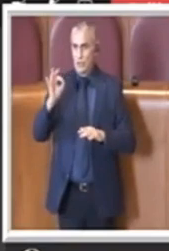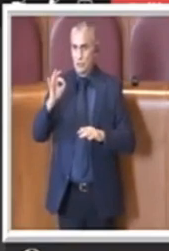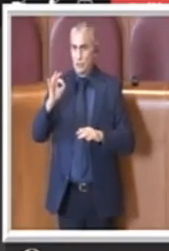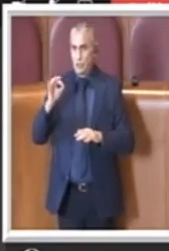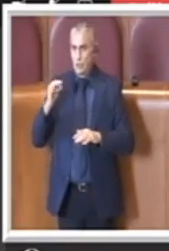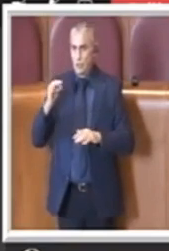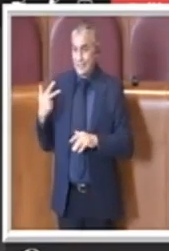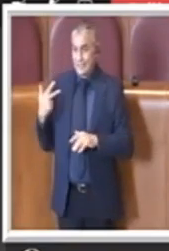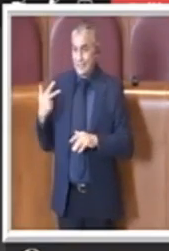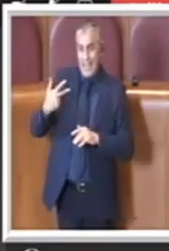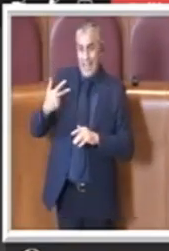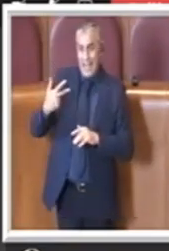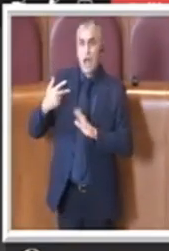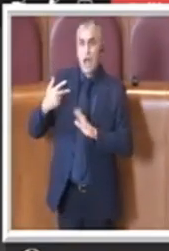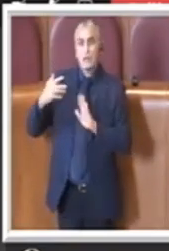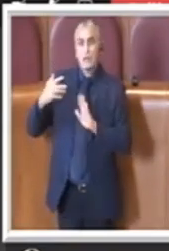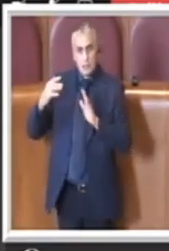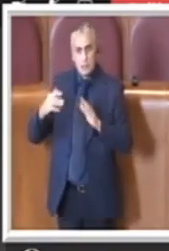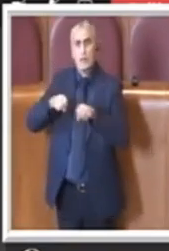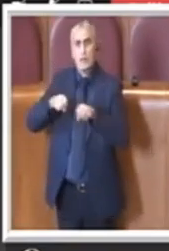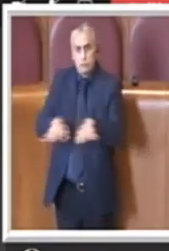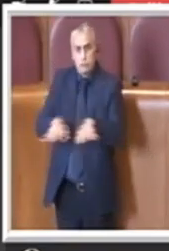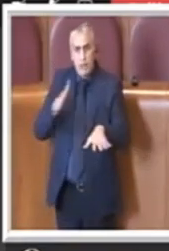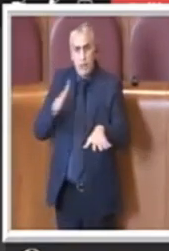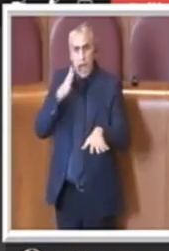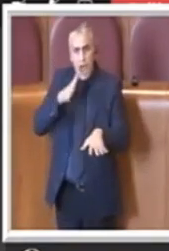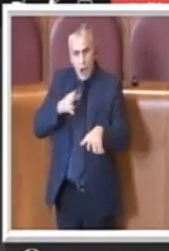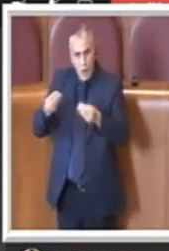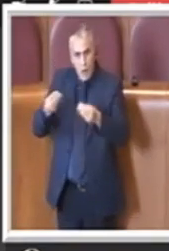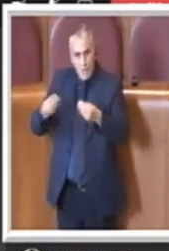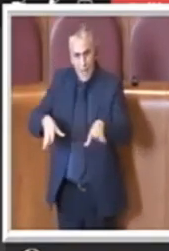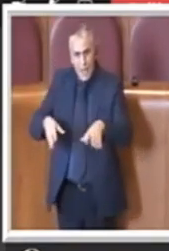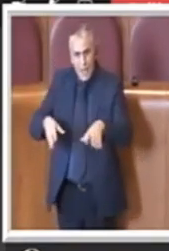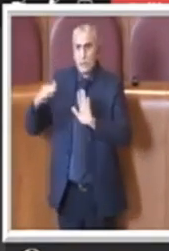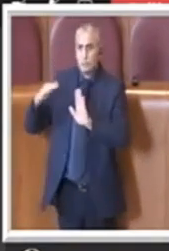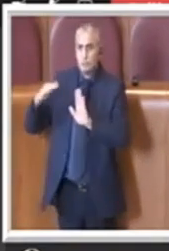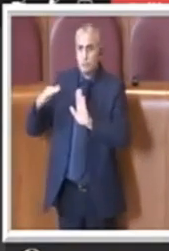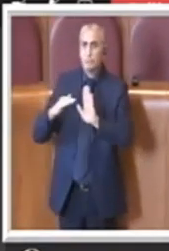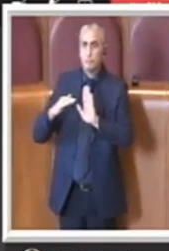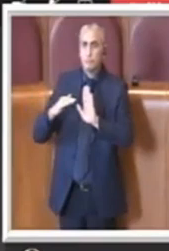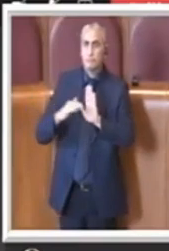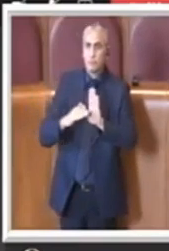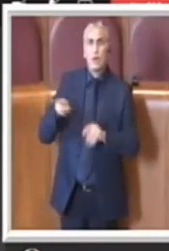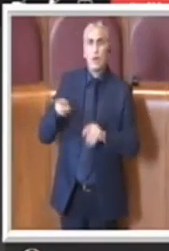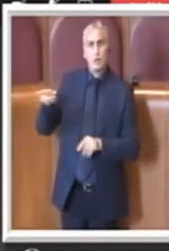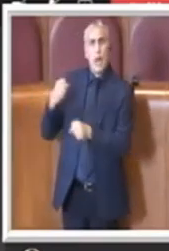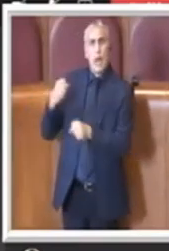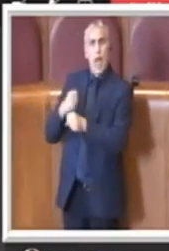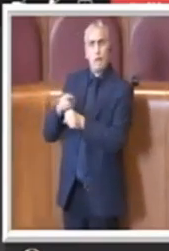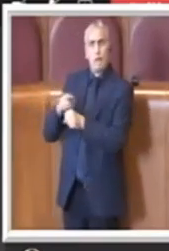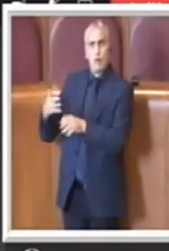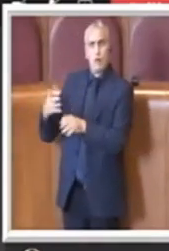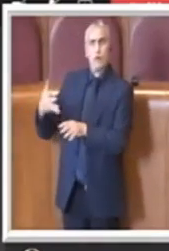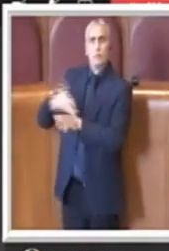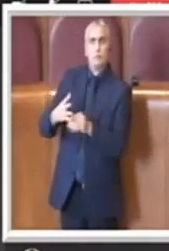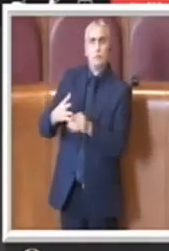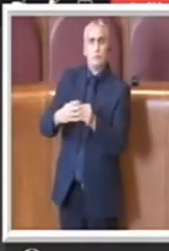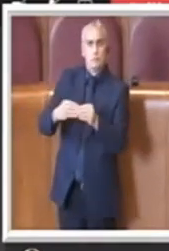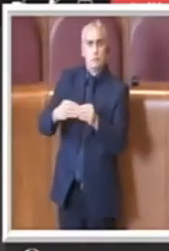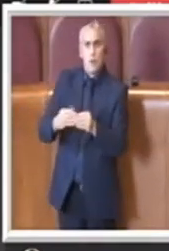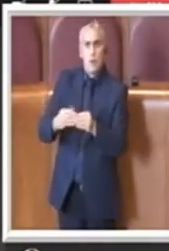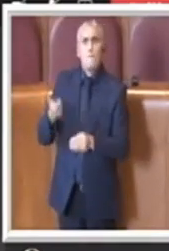per cui è stato fatto un lavoro importante da parte di acea proprio perché c'è stato un input in tal senso da parte